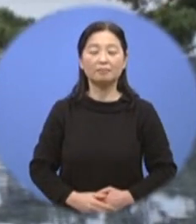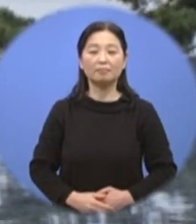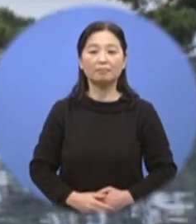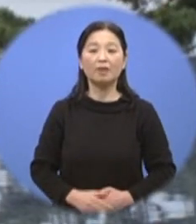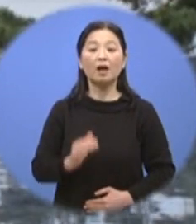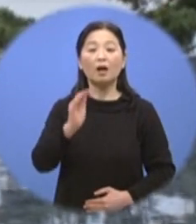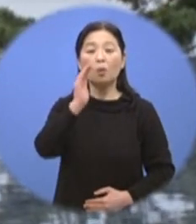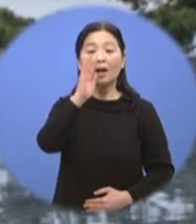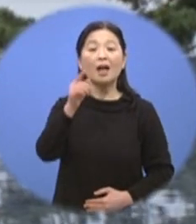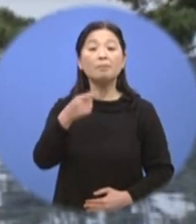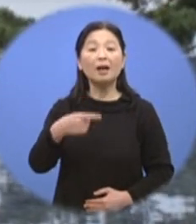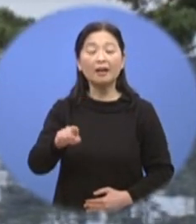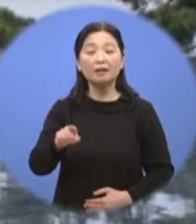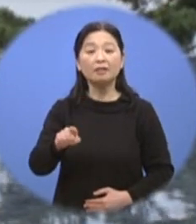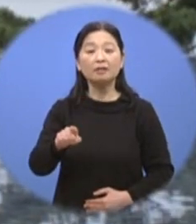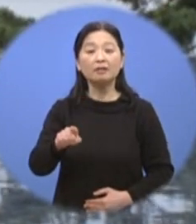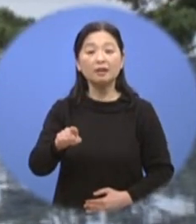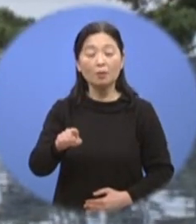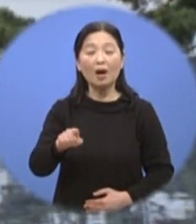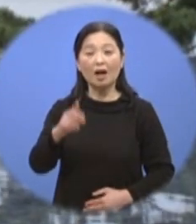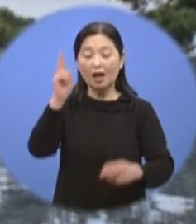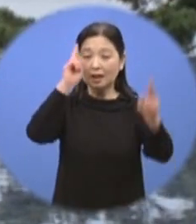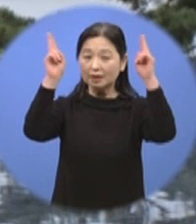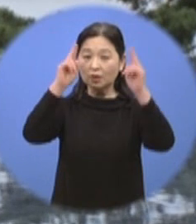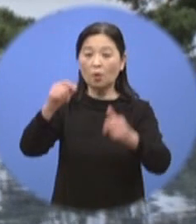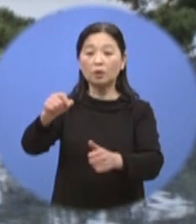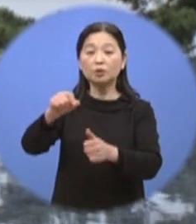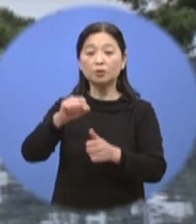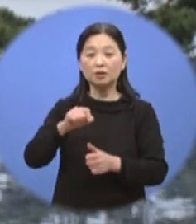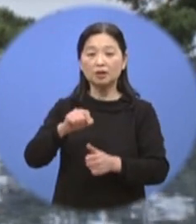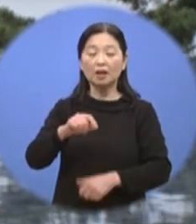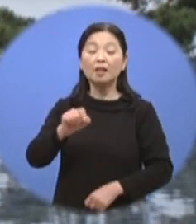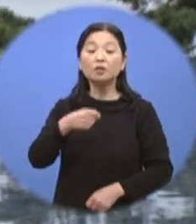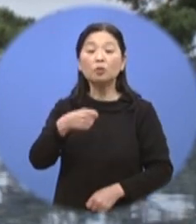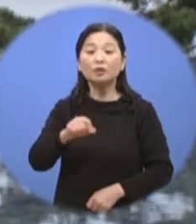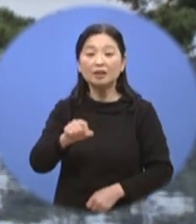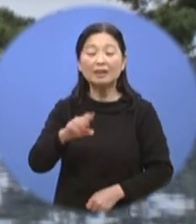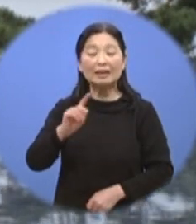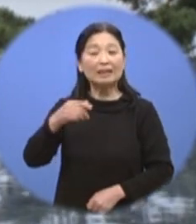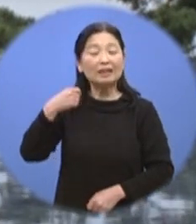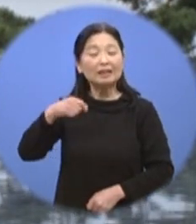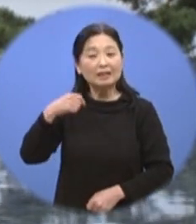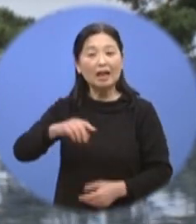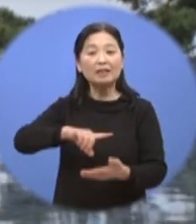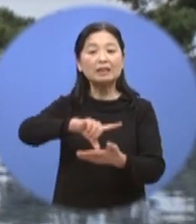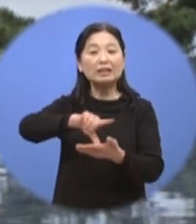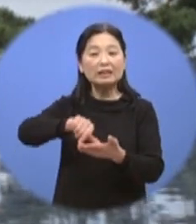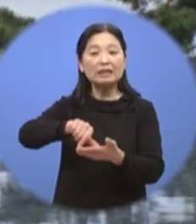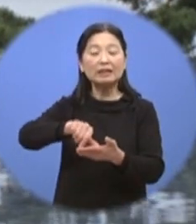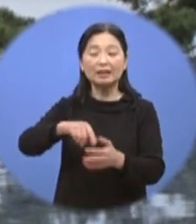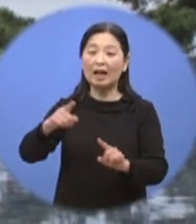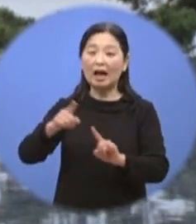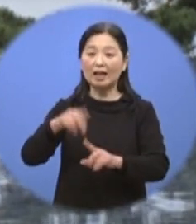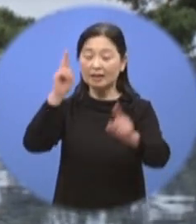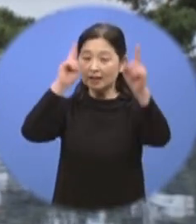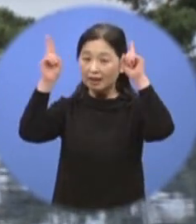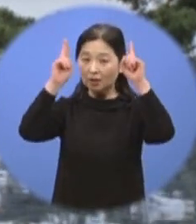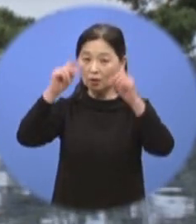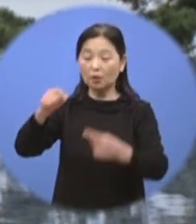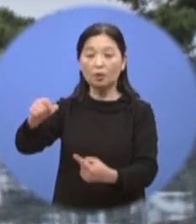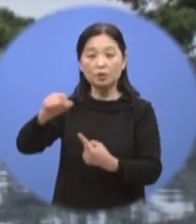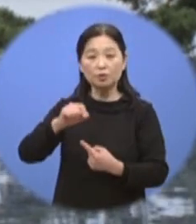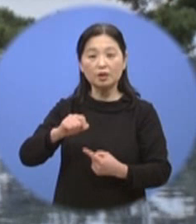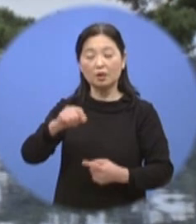和歌山県ではですね、企業誘致、特に避難地域だと IT 企業の誘致というものを平成10年代から取り組みを展開してきました